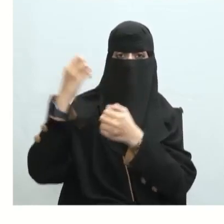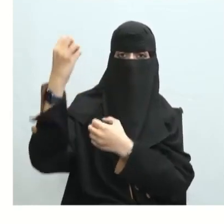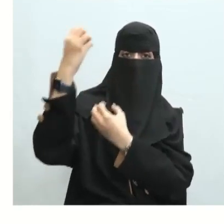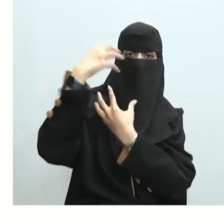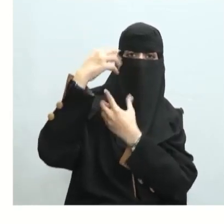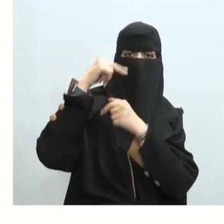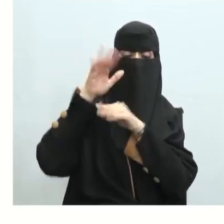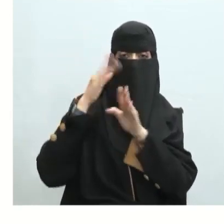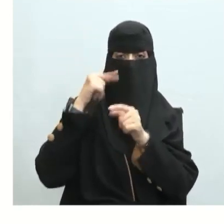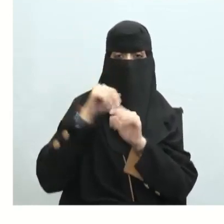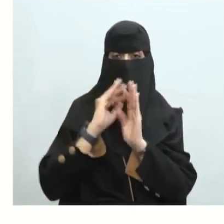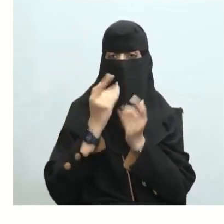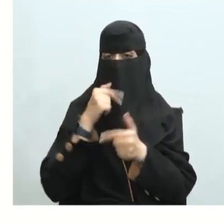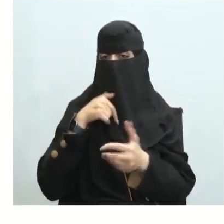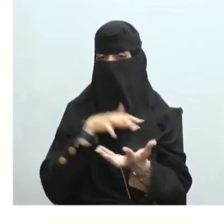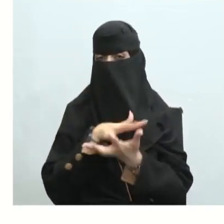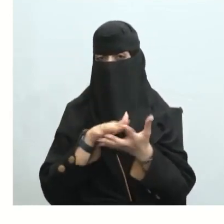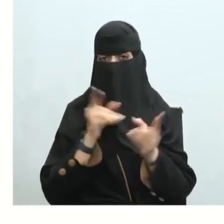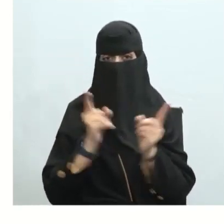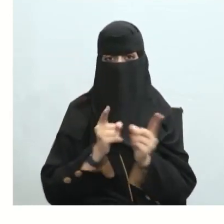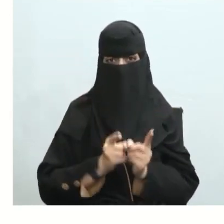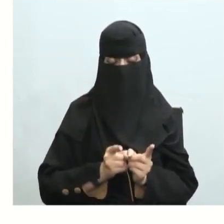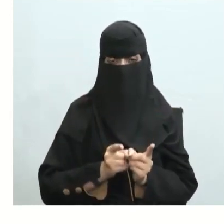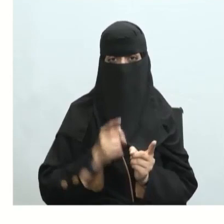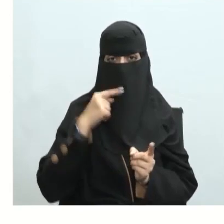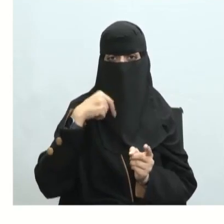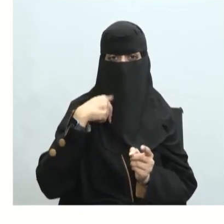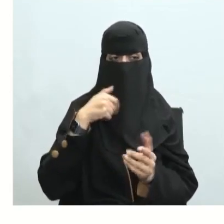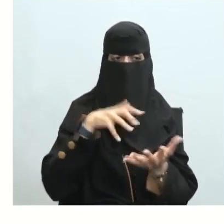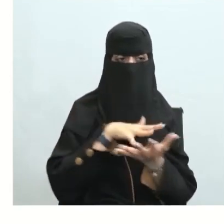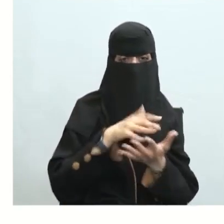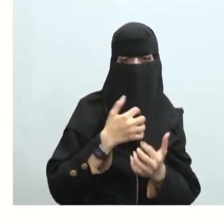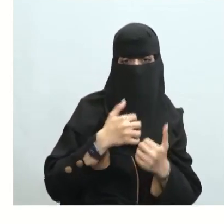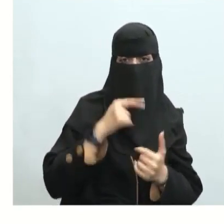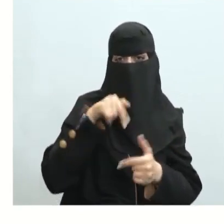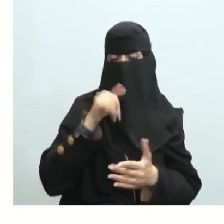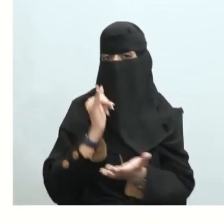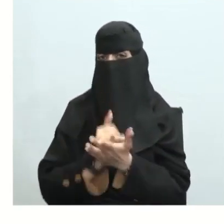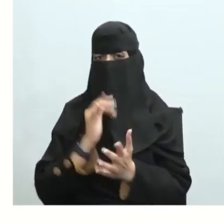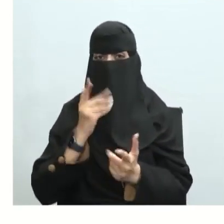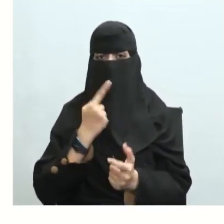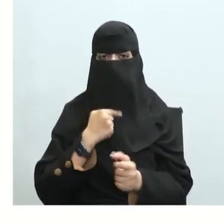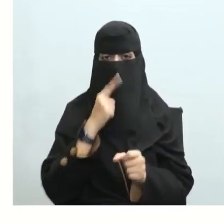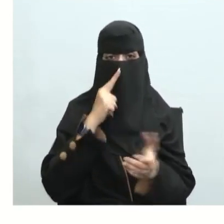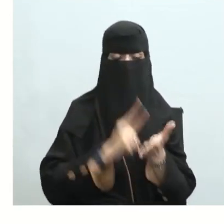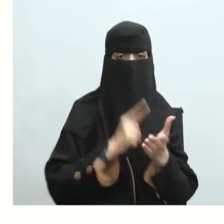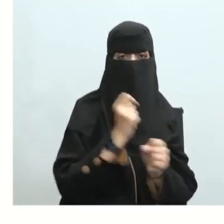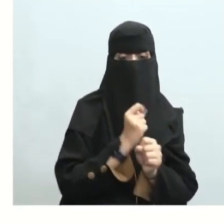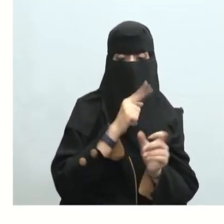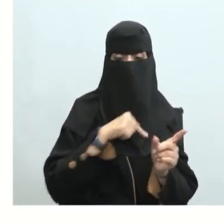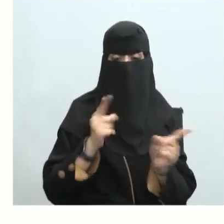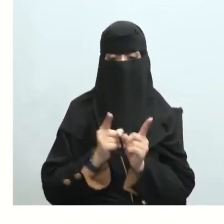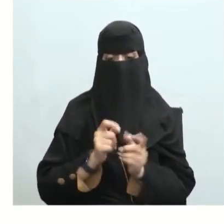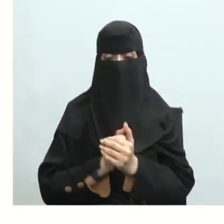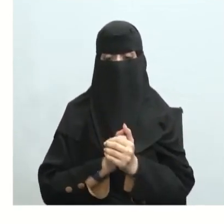موضوع تريد ما الاضرار هنا تلخص الاضرار ثم تلخص او لخص ما تريد من المسؤول فعله هنا لخص